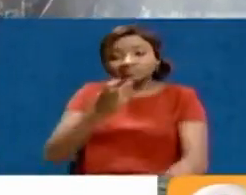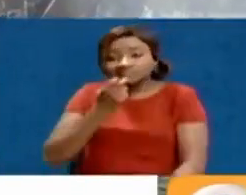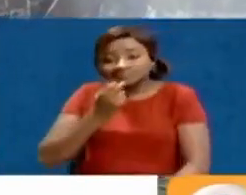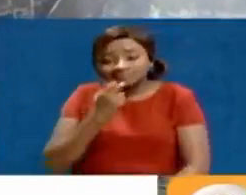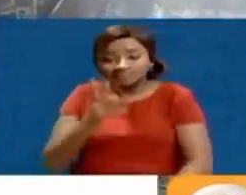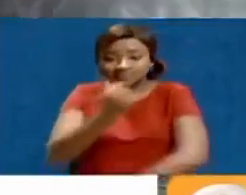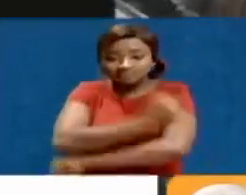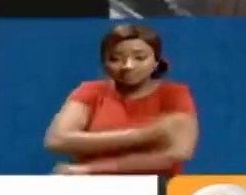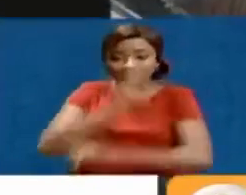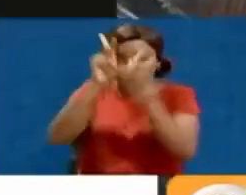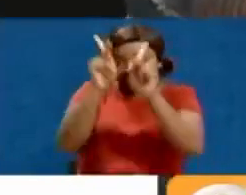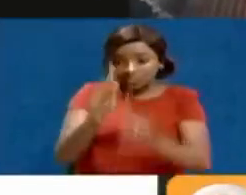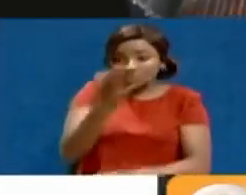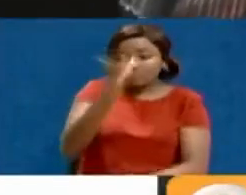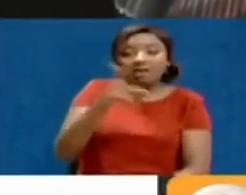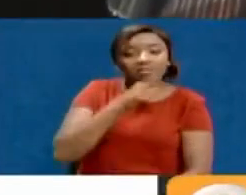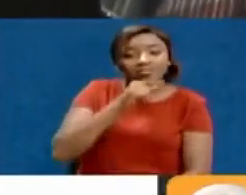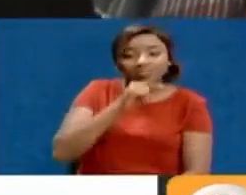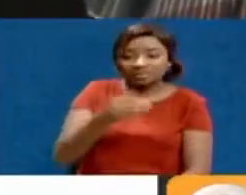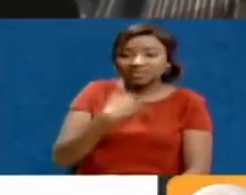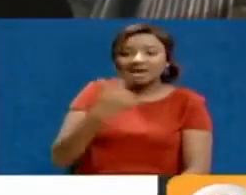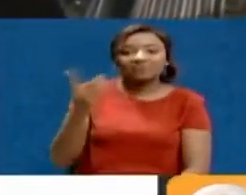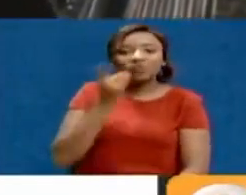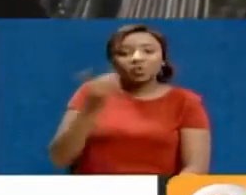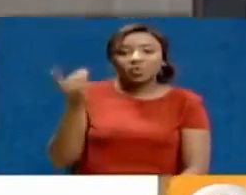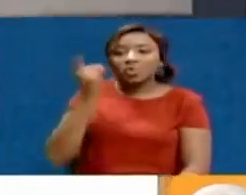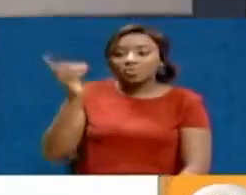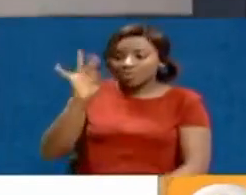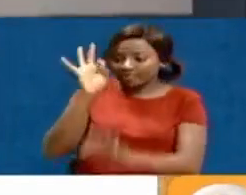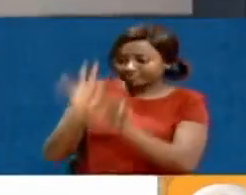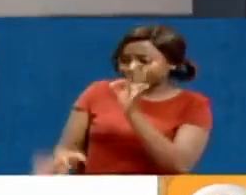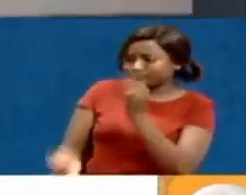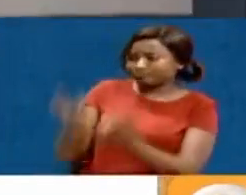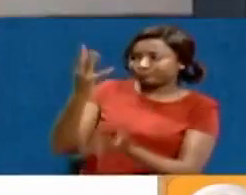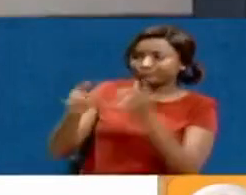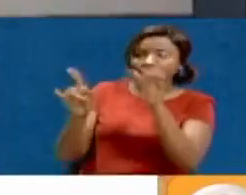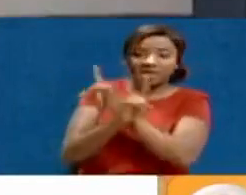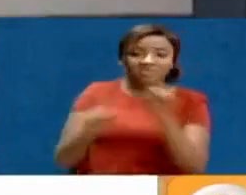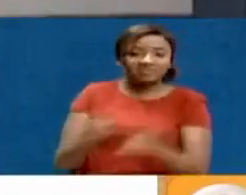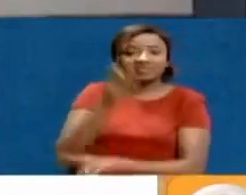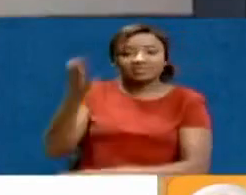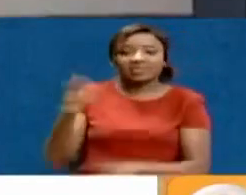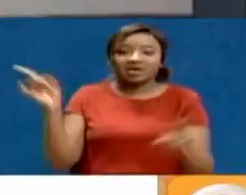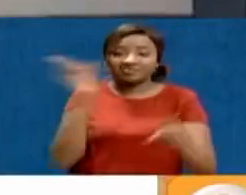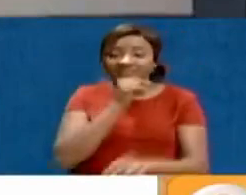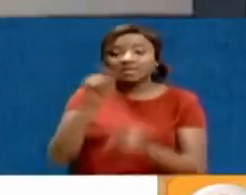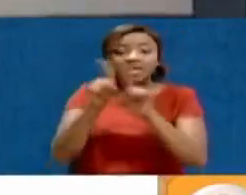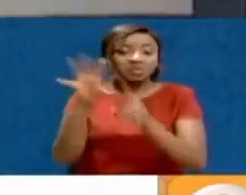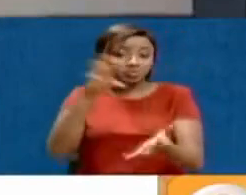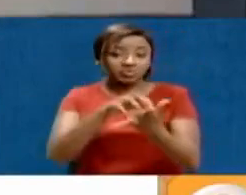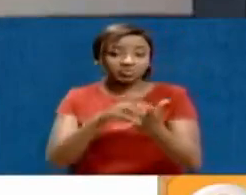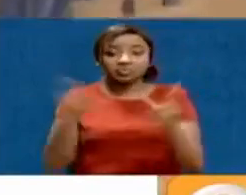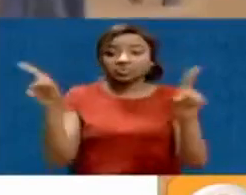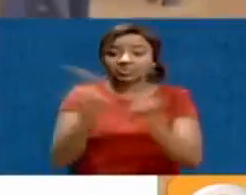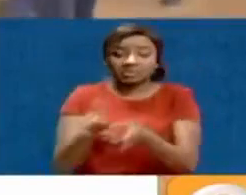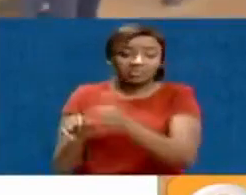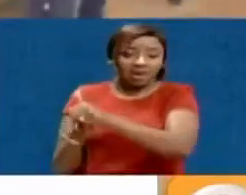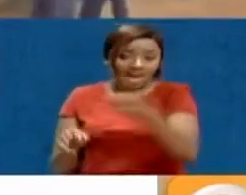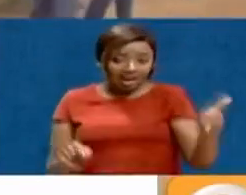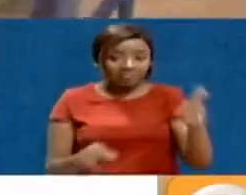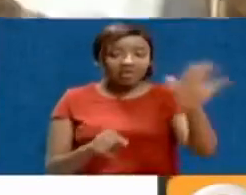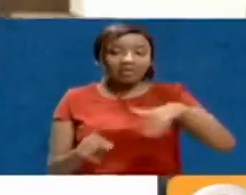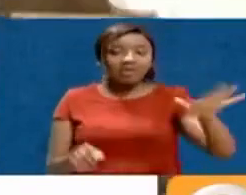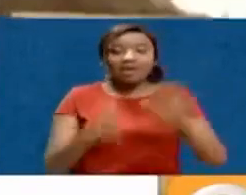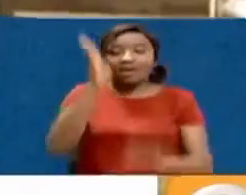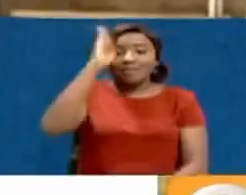shule ya wavulana ya Kisumu wakiteketeza bweni moja na kila kitu kilichokuwemo. Hali sawa na hiyo ikishuhudiwa katika shule ya wavulana ya Bukembe